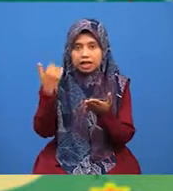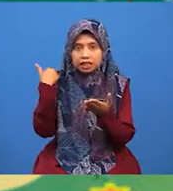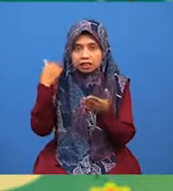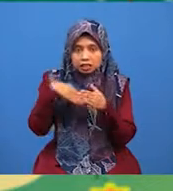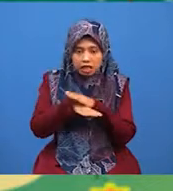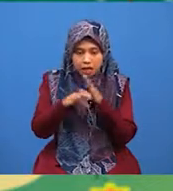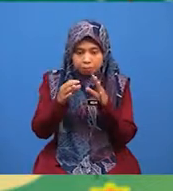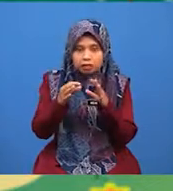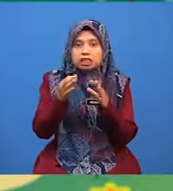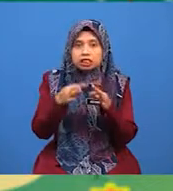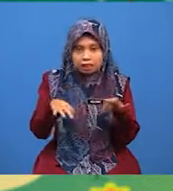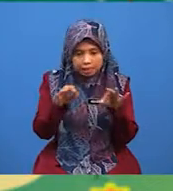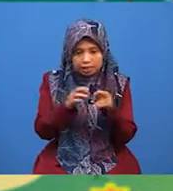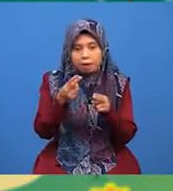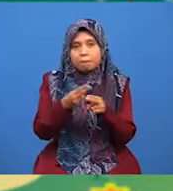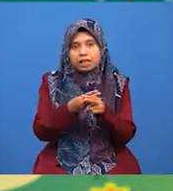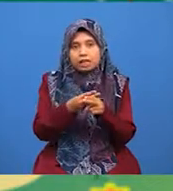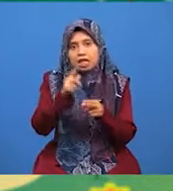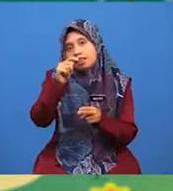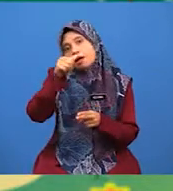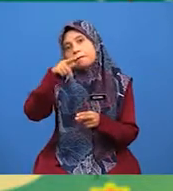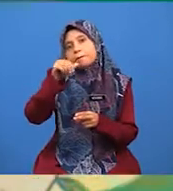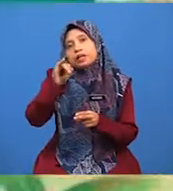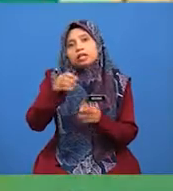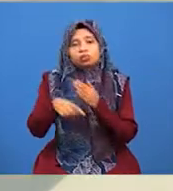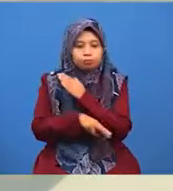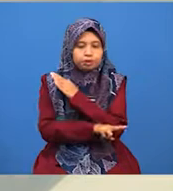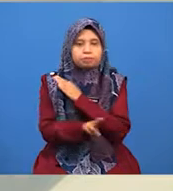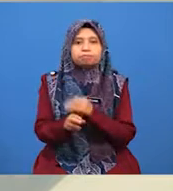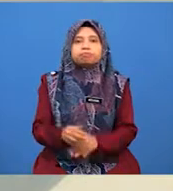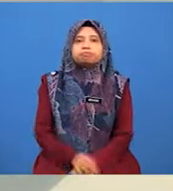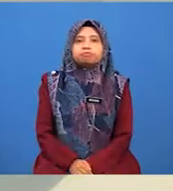terkandung dalam cerpen Legasi Tapai Ubi.